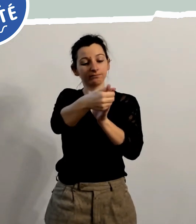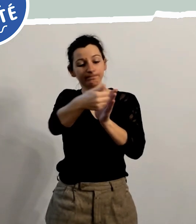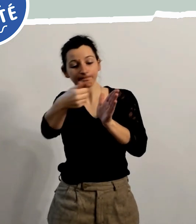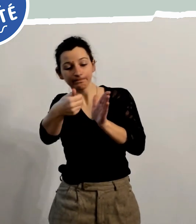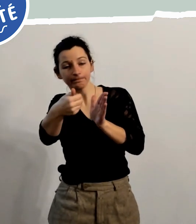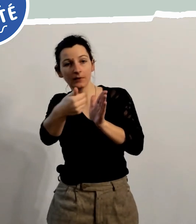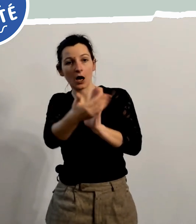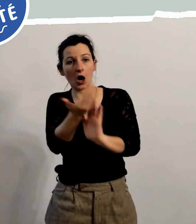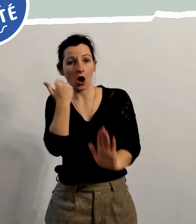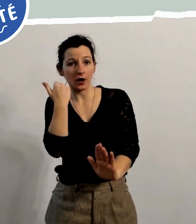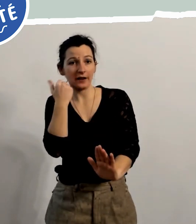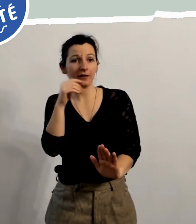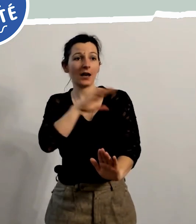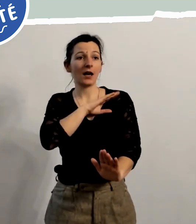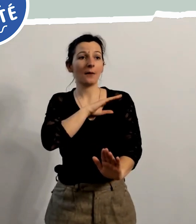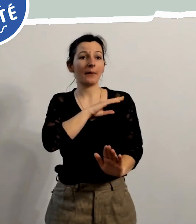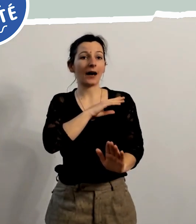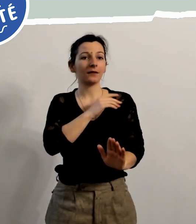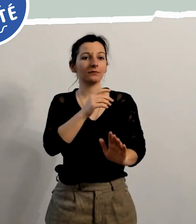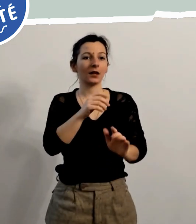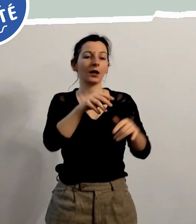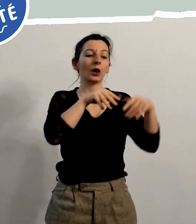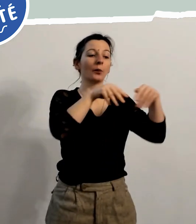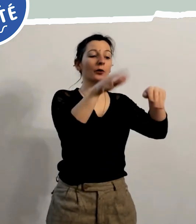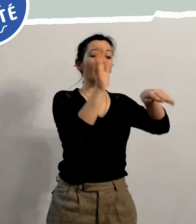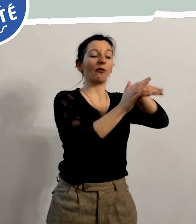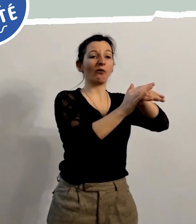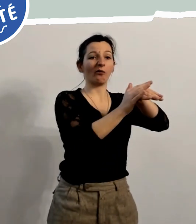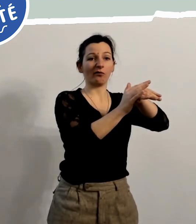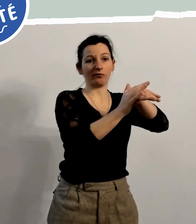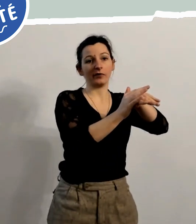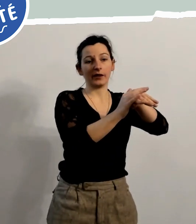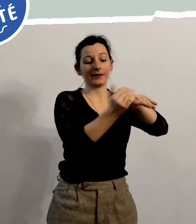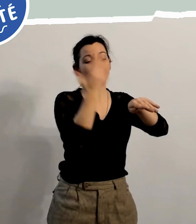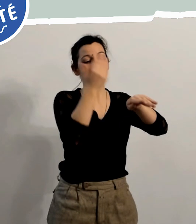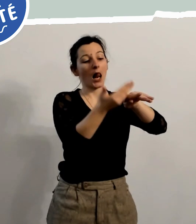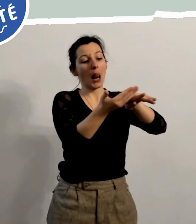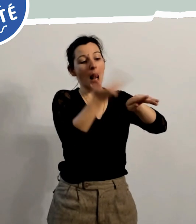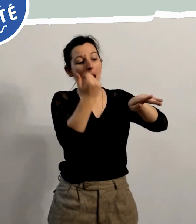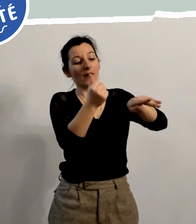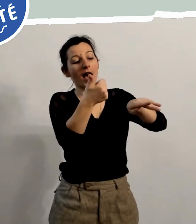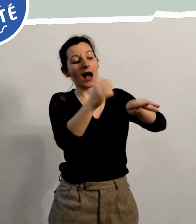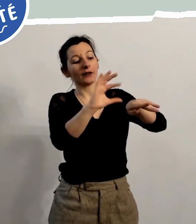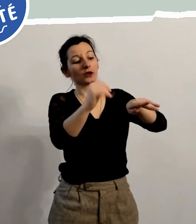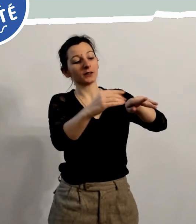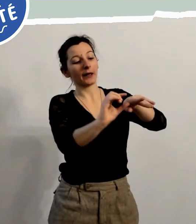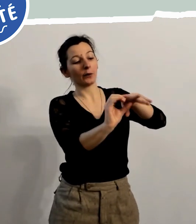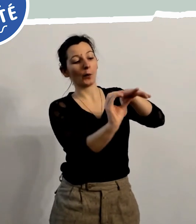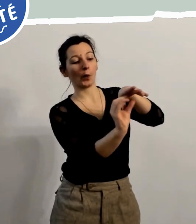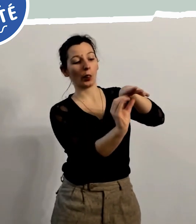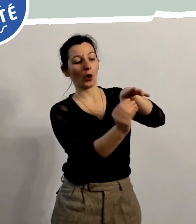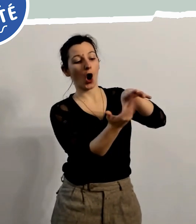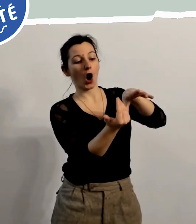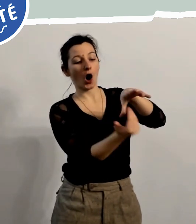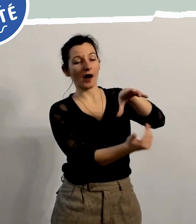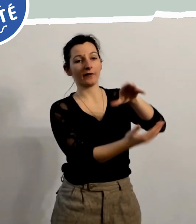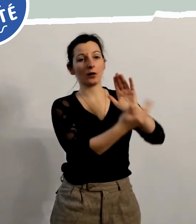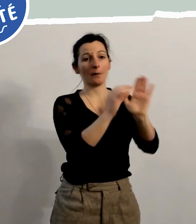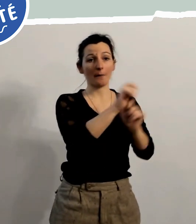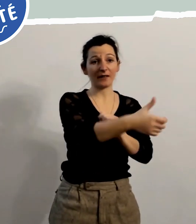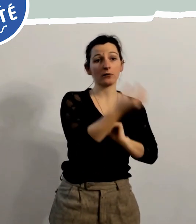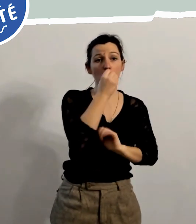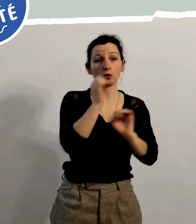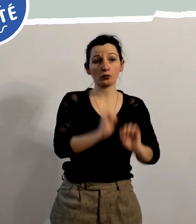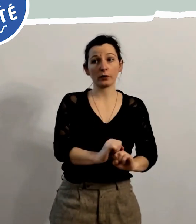ces pesticides sont collés à la peau. Donc je voulais vraiment votre réponse pour laquelle je vous remercie énormément et merci encore.